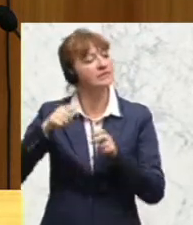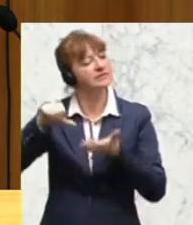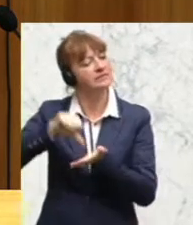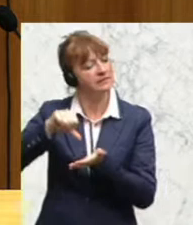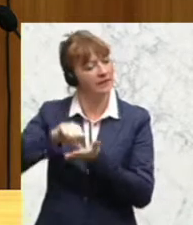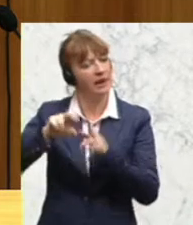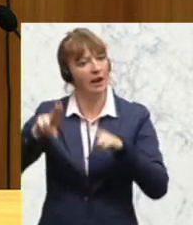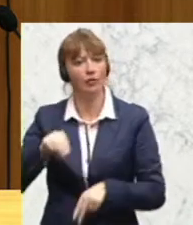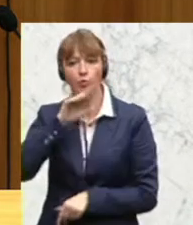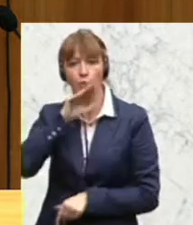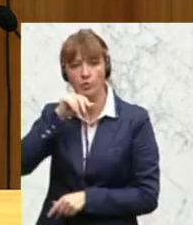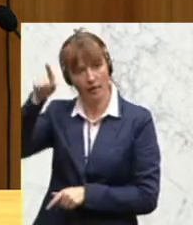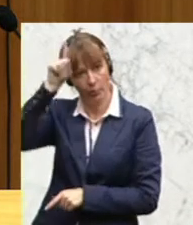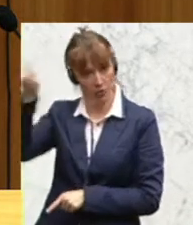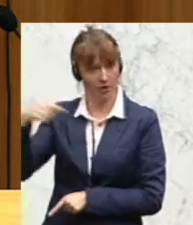Juden in Deutschland.